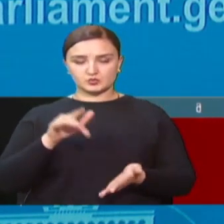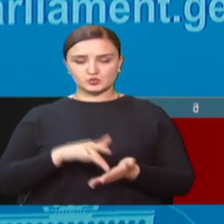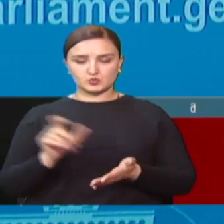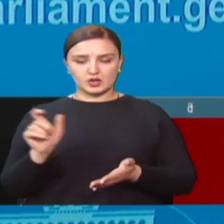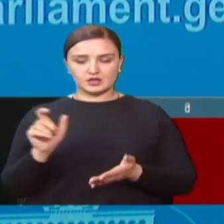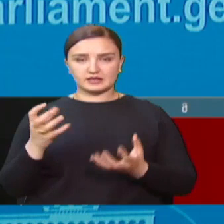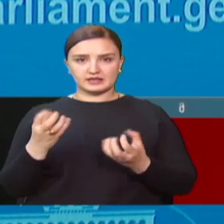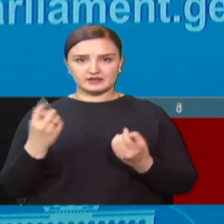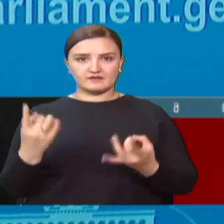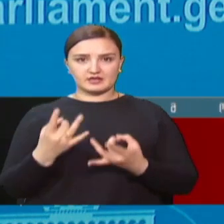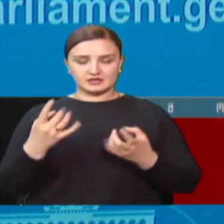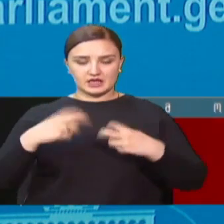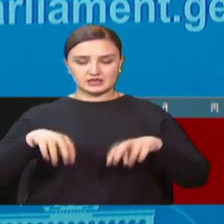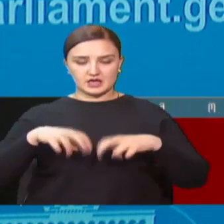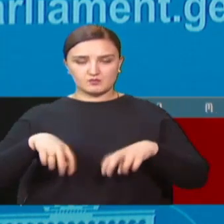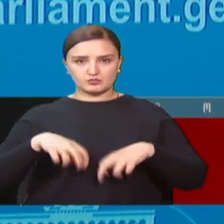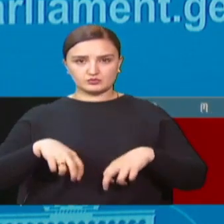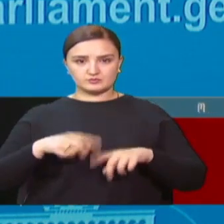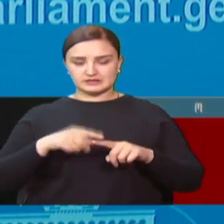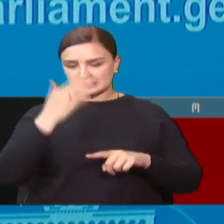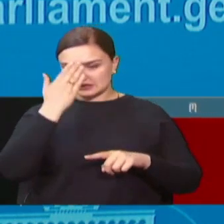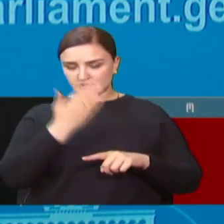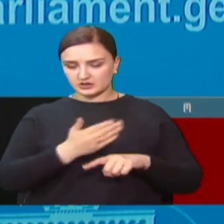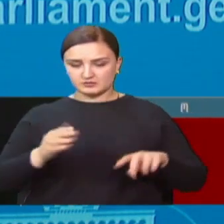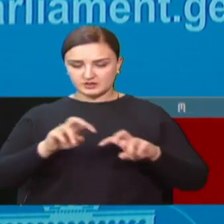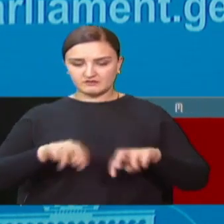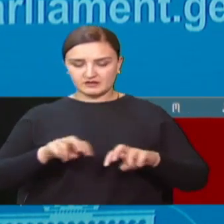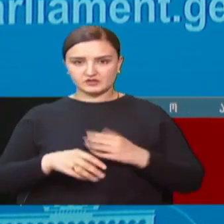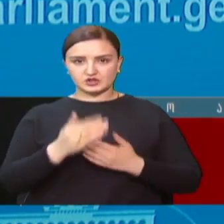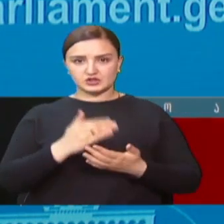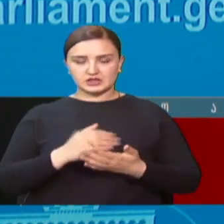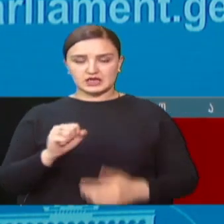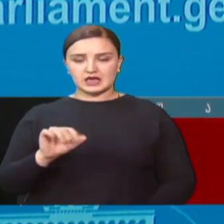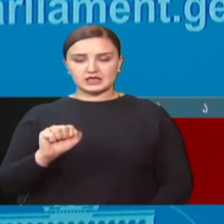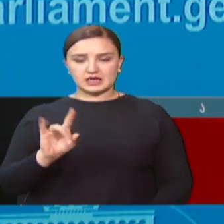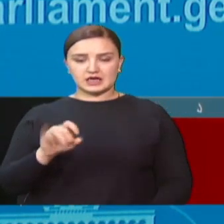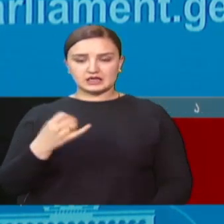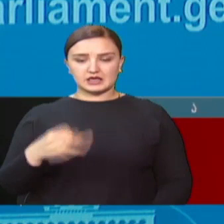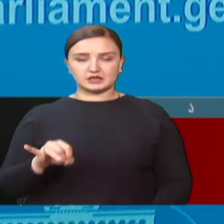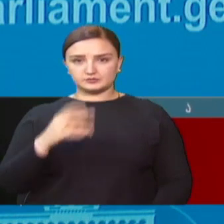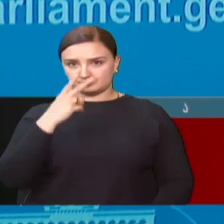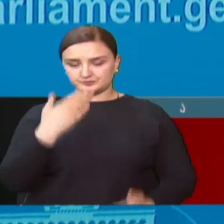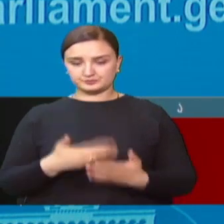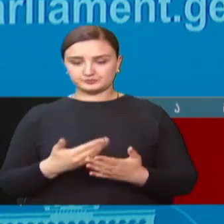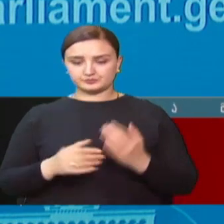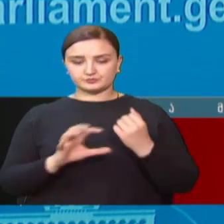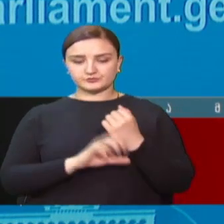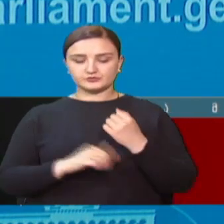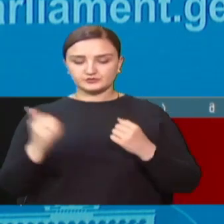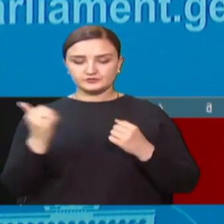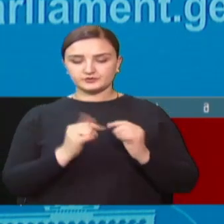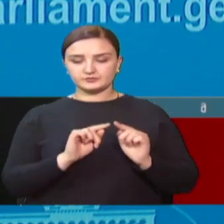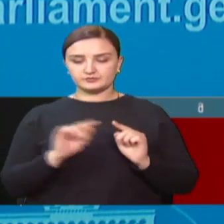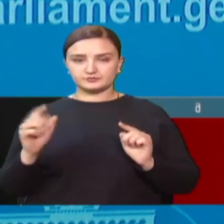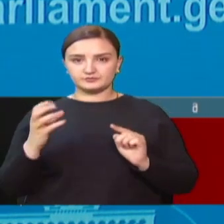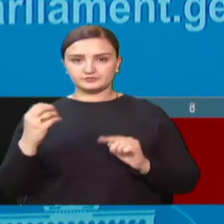თქვით, კიდევ ერთხელ გადაამოწმა ასევე იმ საზოგადოებრივ კვლევის შედეგები, რომელიც IRM წარმოგვიდგინა ბოლო კვირის განმავლობაში,